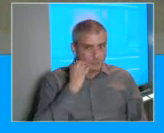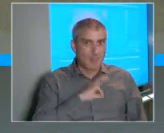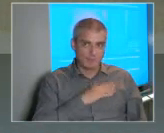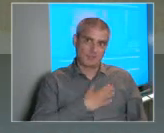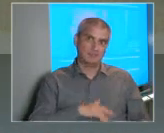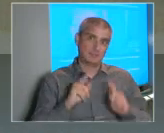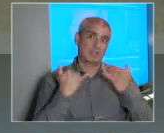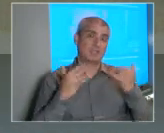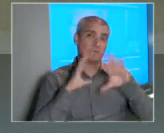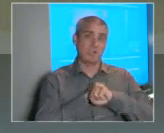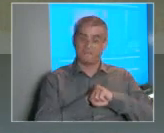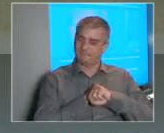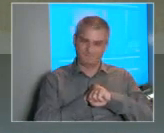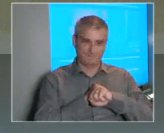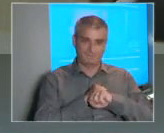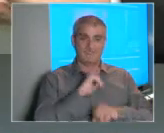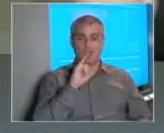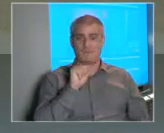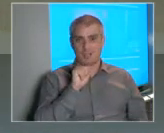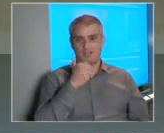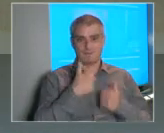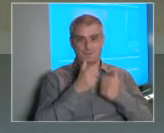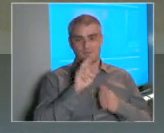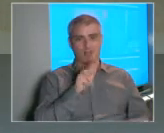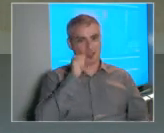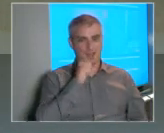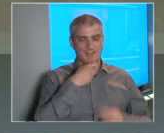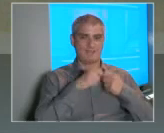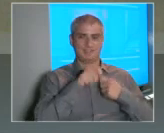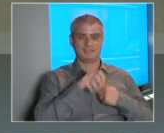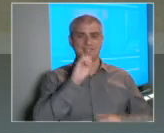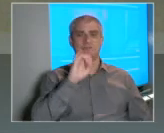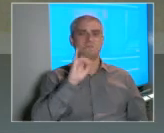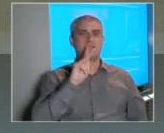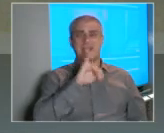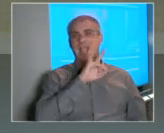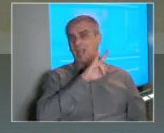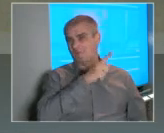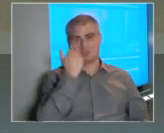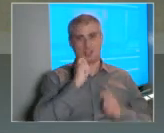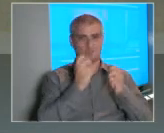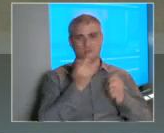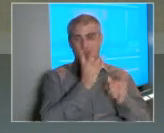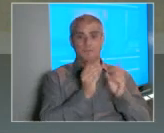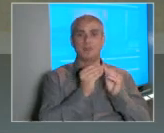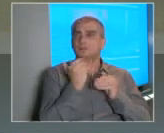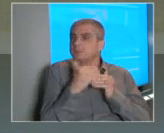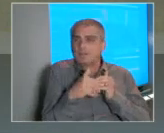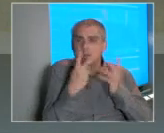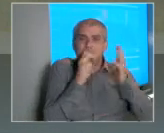רוצה שיקרה הערב. זה יעקב אלון והמועמדת מטעם כחול לבן, חברת הכנסת מיקי חיימוביץ', אז המגישה. זה